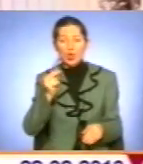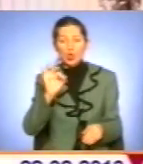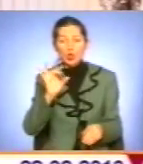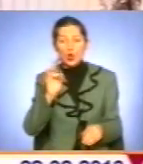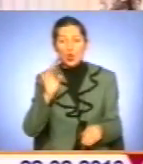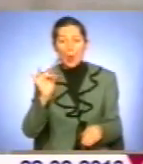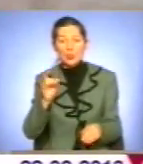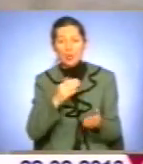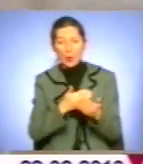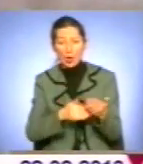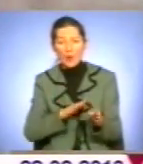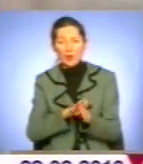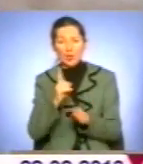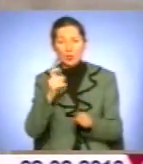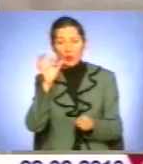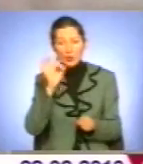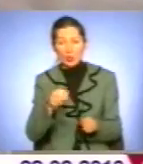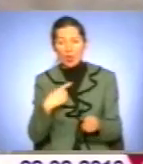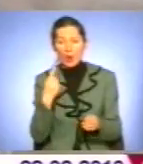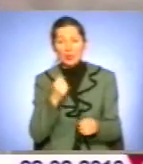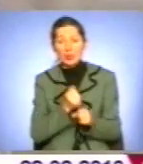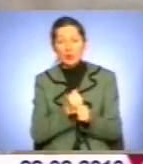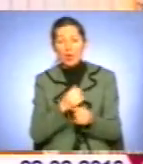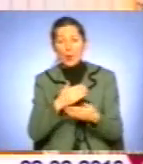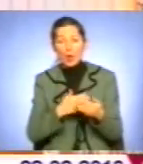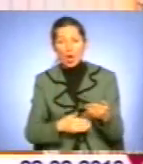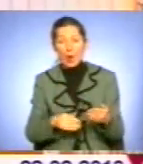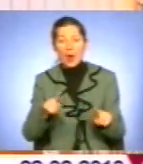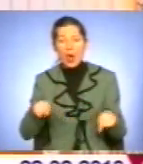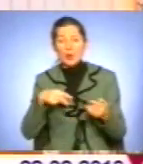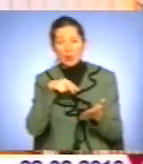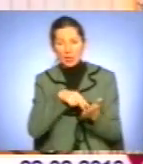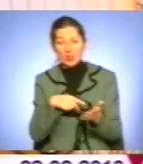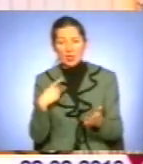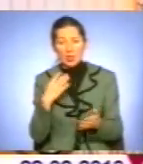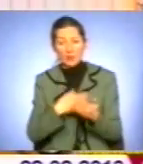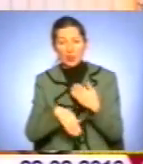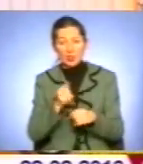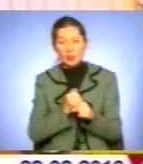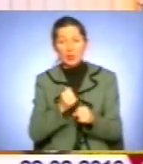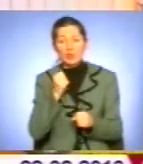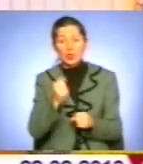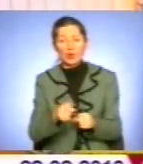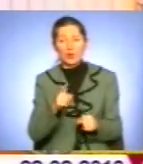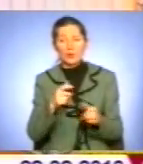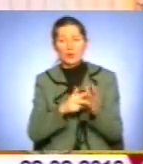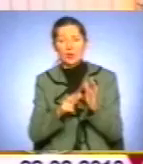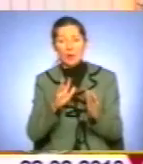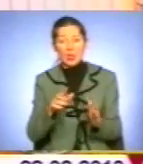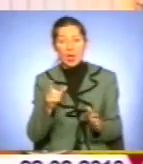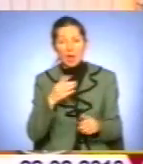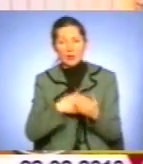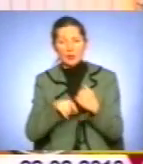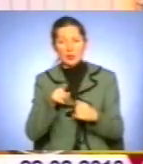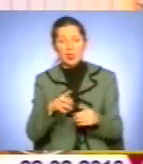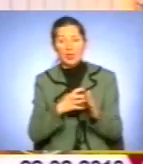програма професійної реабілітації інвалідів. Працевлаштовано 1175 інвалідів. З них 924 особи з